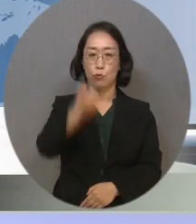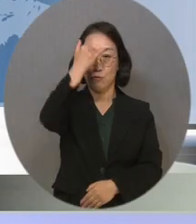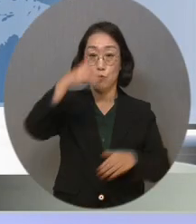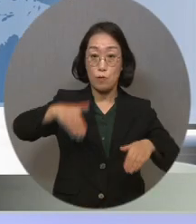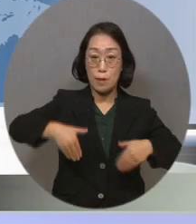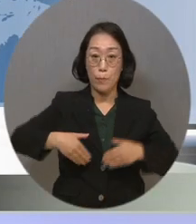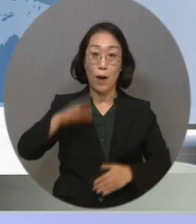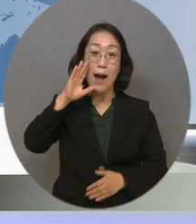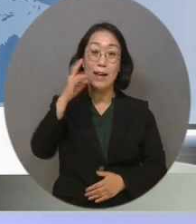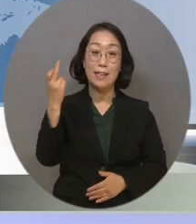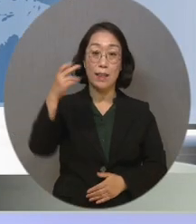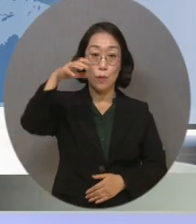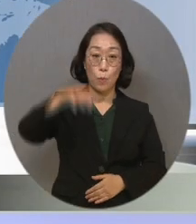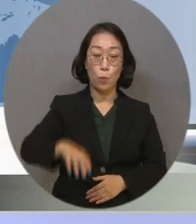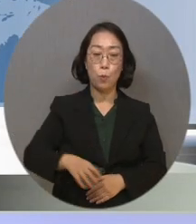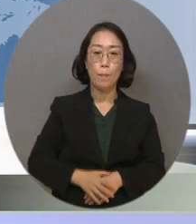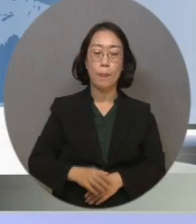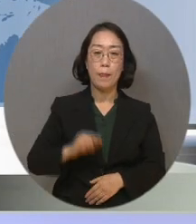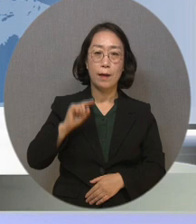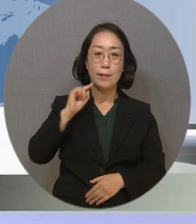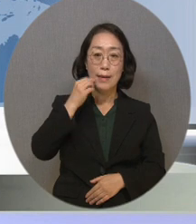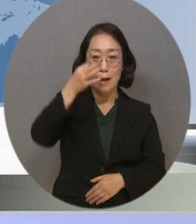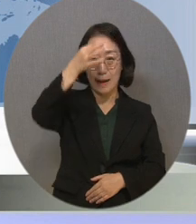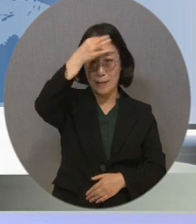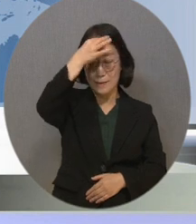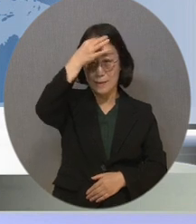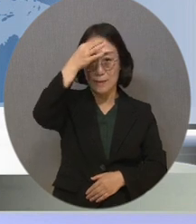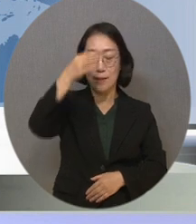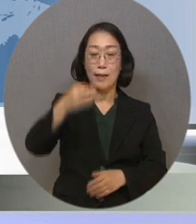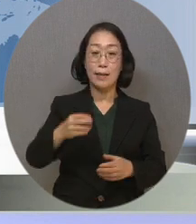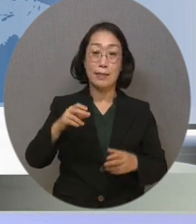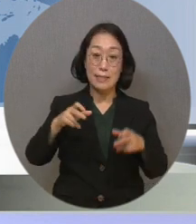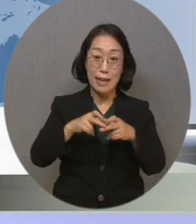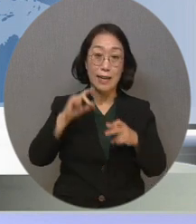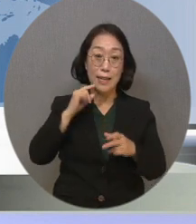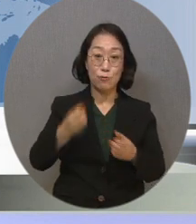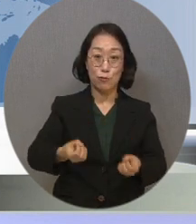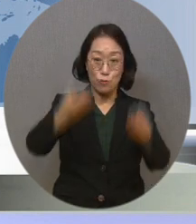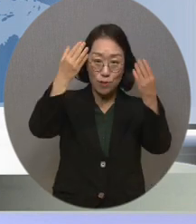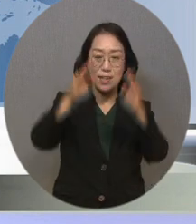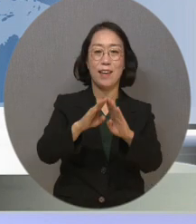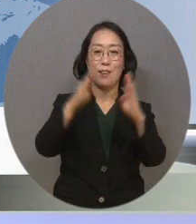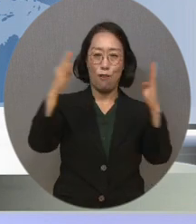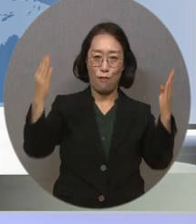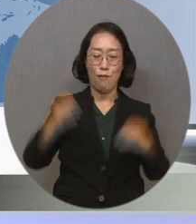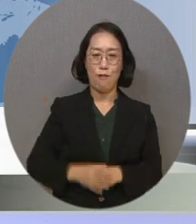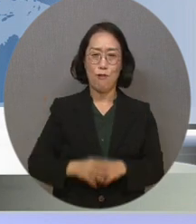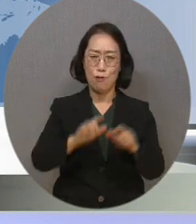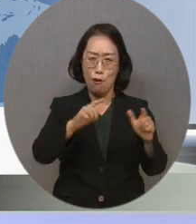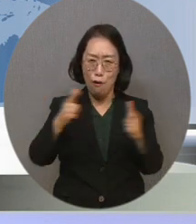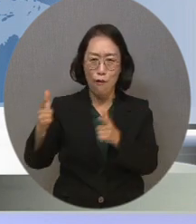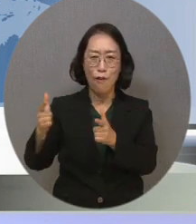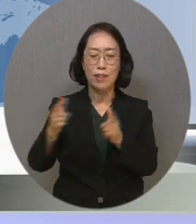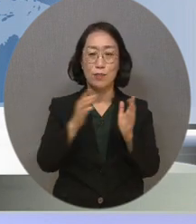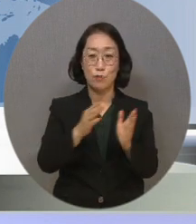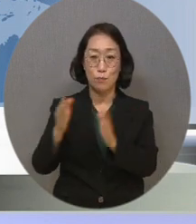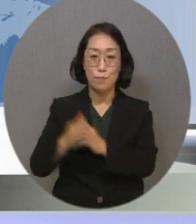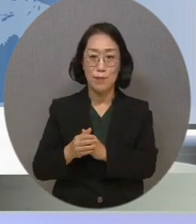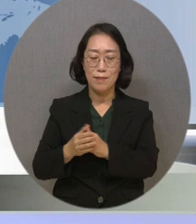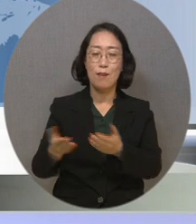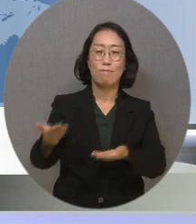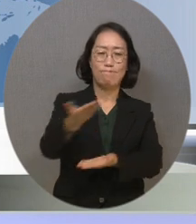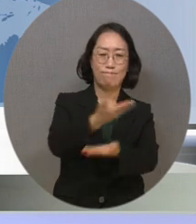충청남도 아산시가 2023 아트밸리 아산 장애인예술제를 개최했습니다. 다채로운 무대로 관객들과